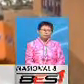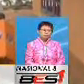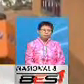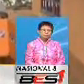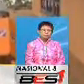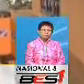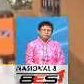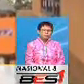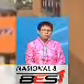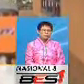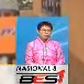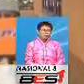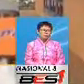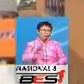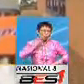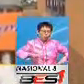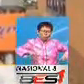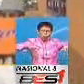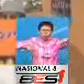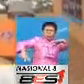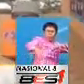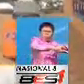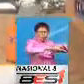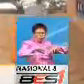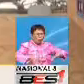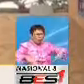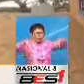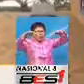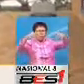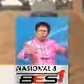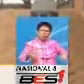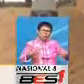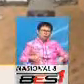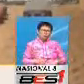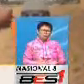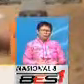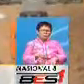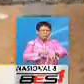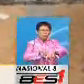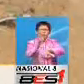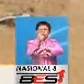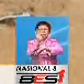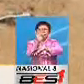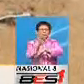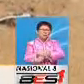Puluh lah, opso air penuh. Kuat lah. Pokok pukul 9